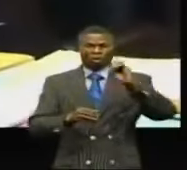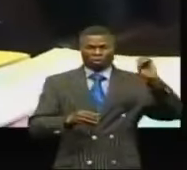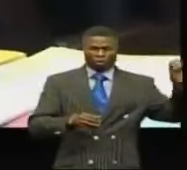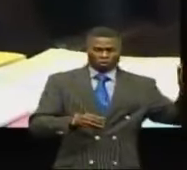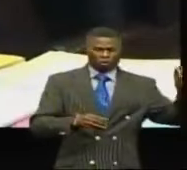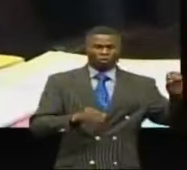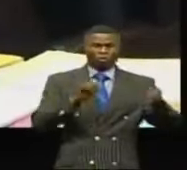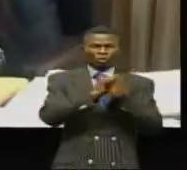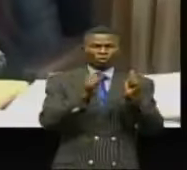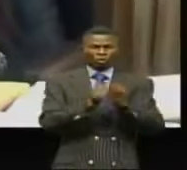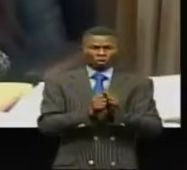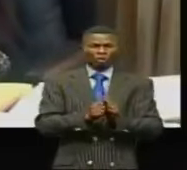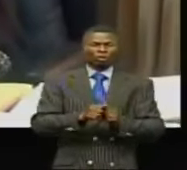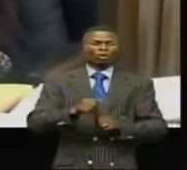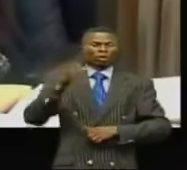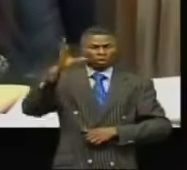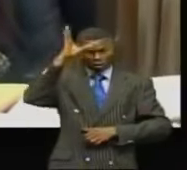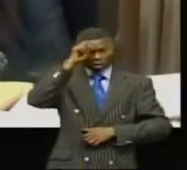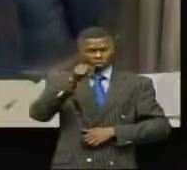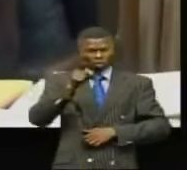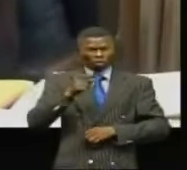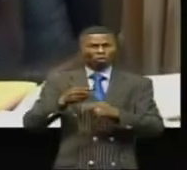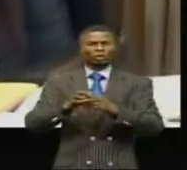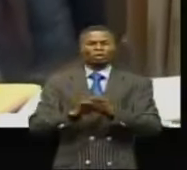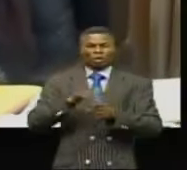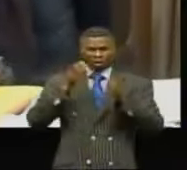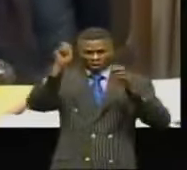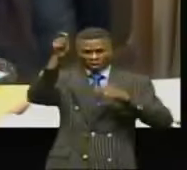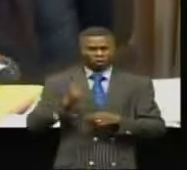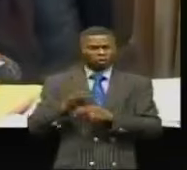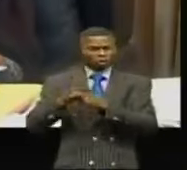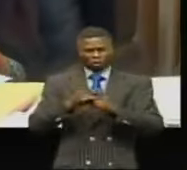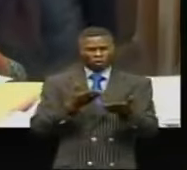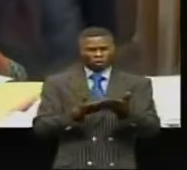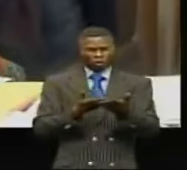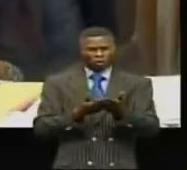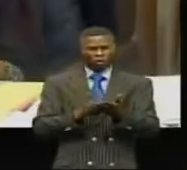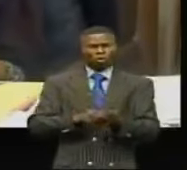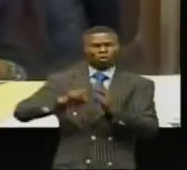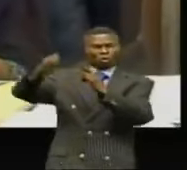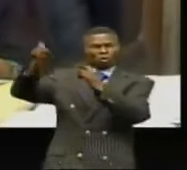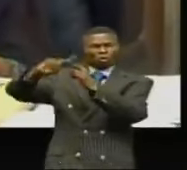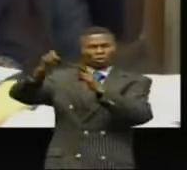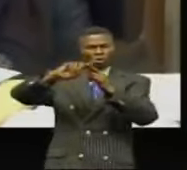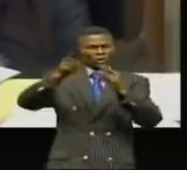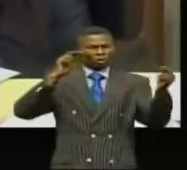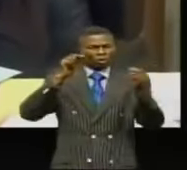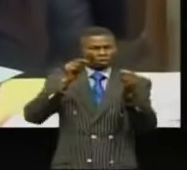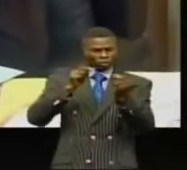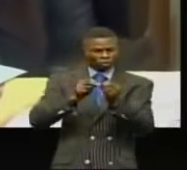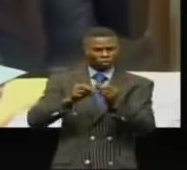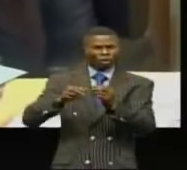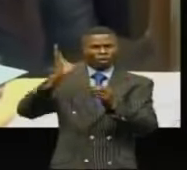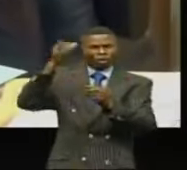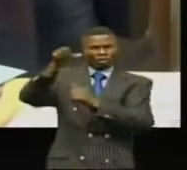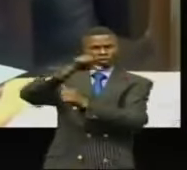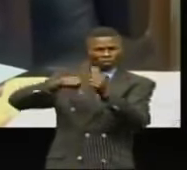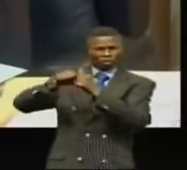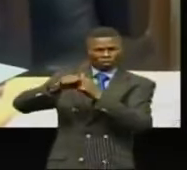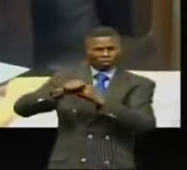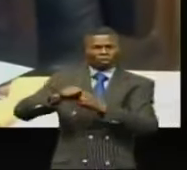à Kwamout est sous contrôle, bien qu'il s'observe la migration des assaillants vers les entités environnantes de la province de